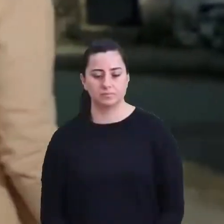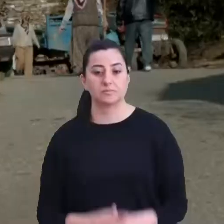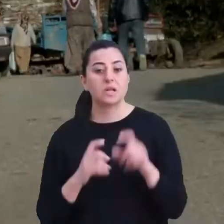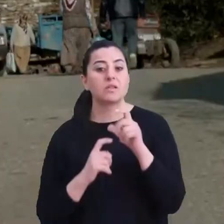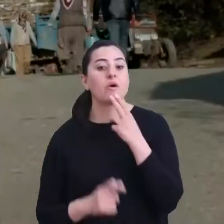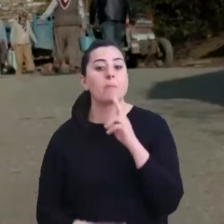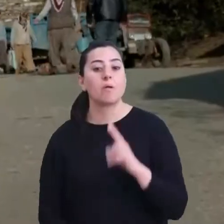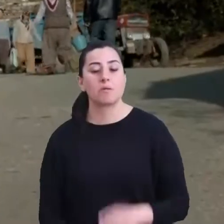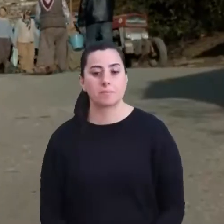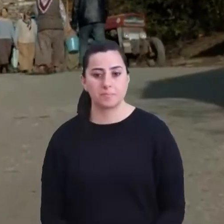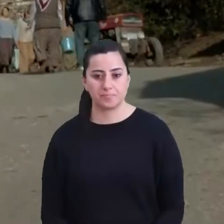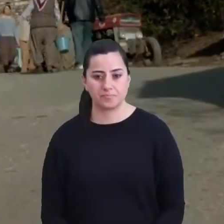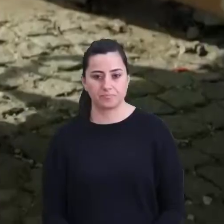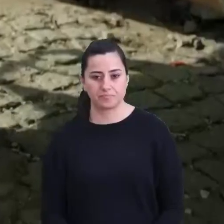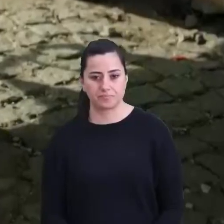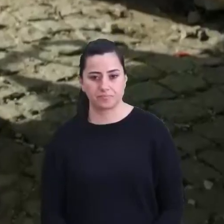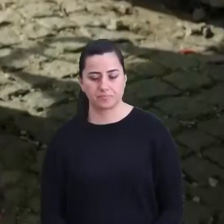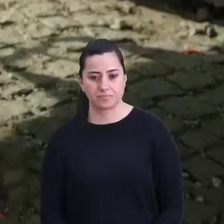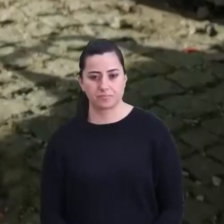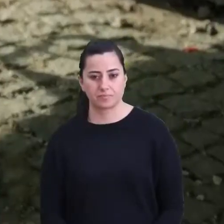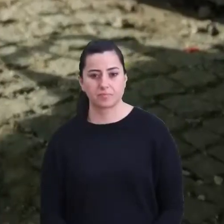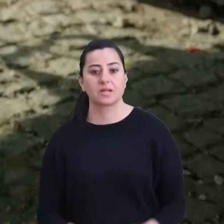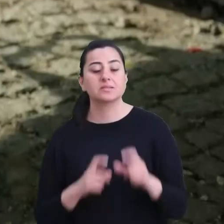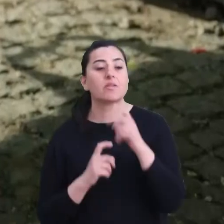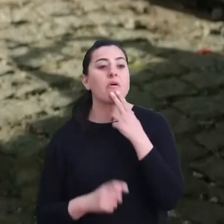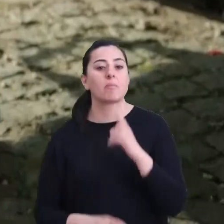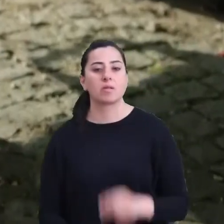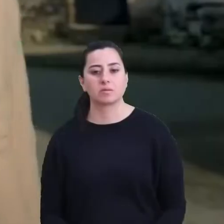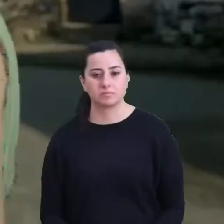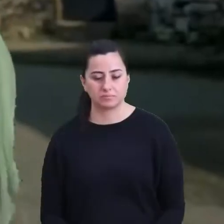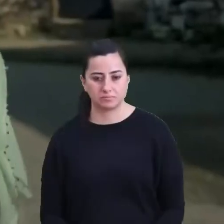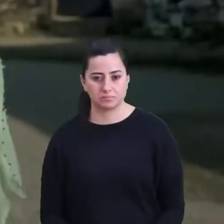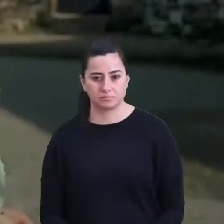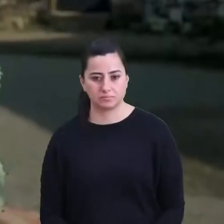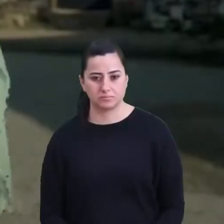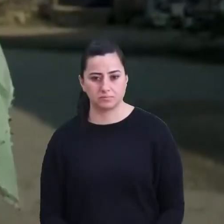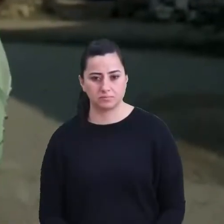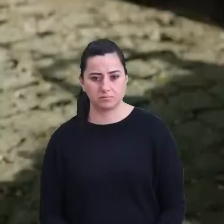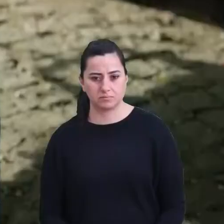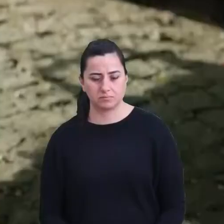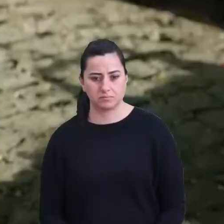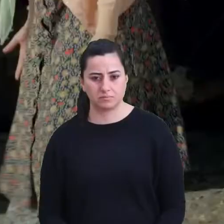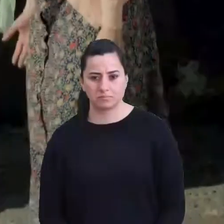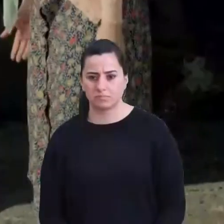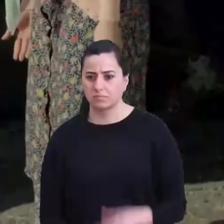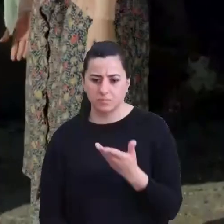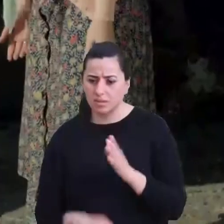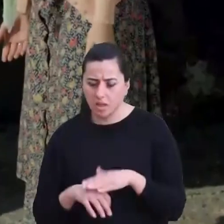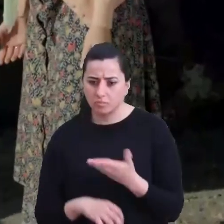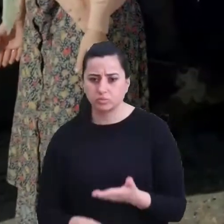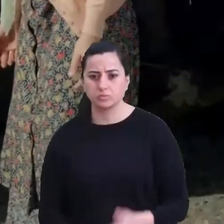Sedef abla! Sağa sola bakındı. Sedef abla! Ersin traktörün altından çıktı. Ersin, ne işin var senin